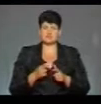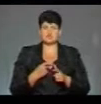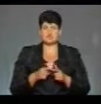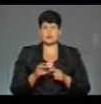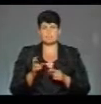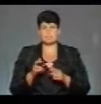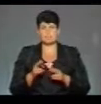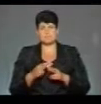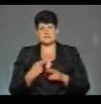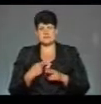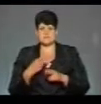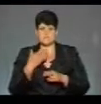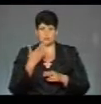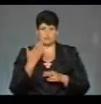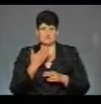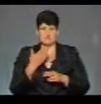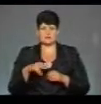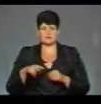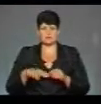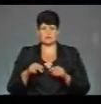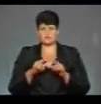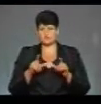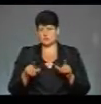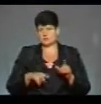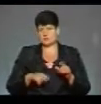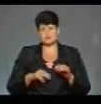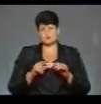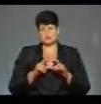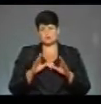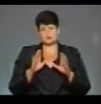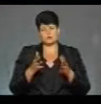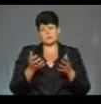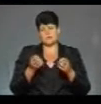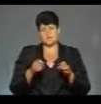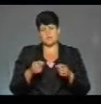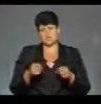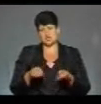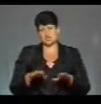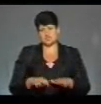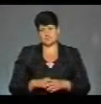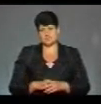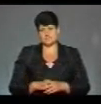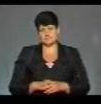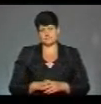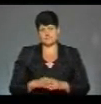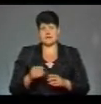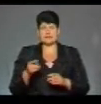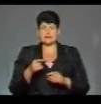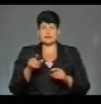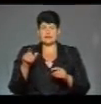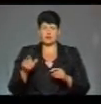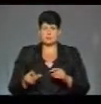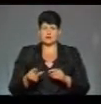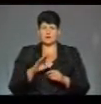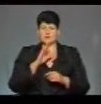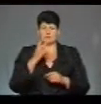і доповідати директору школи. І тоді дирекція школи буде приймати відповідне рішення. Тернополянка Юля Петрик,